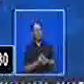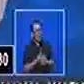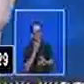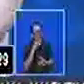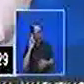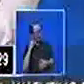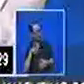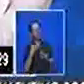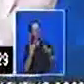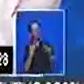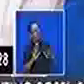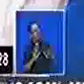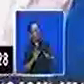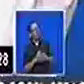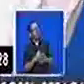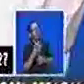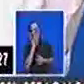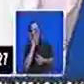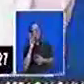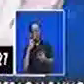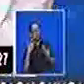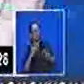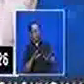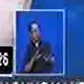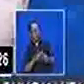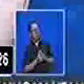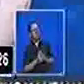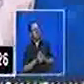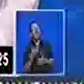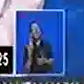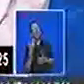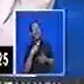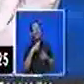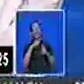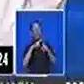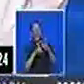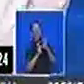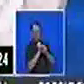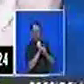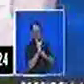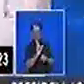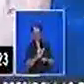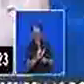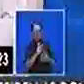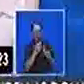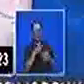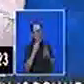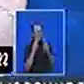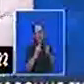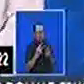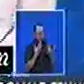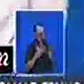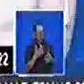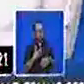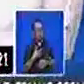lakukan. Alhamdulillah kami sudah lakukan. Jadi tadi tanggul itu kita cek, Gus Yassin ke sana kemarin ya? Sana. Saya